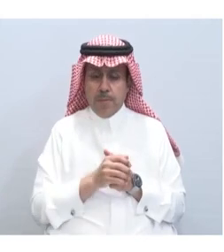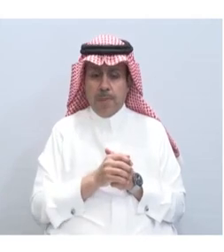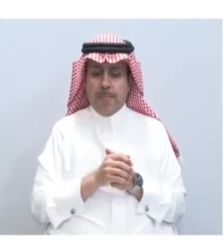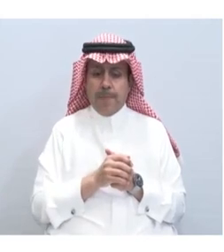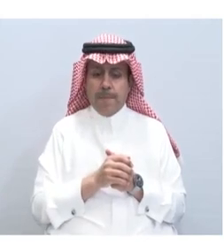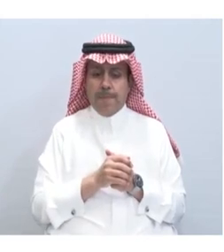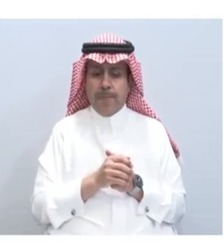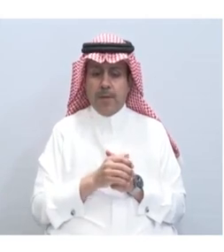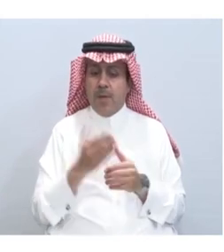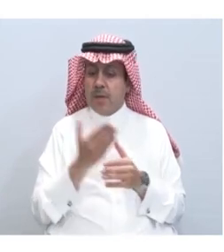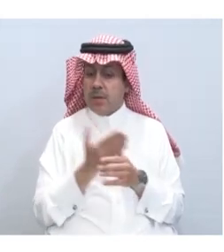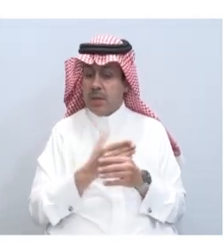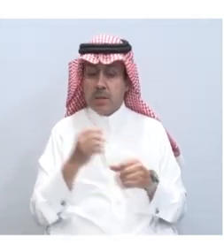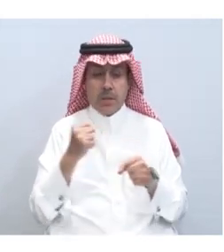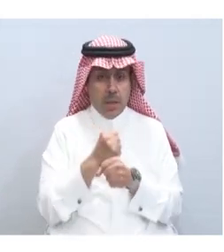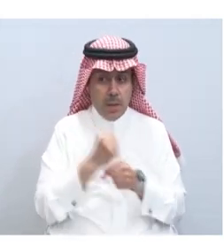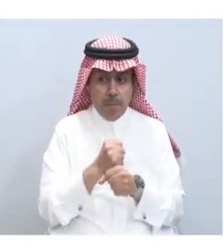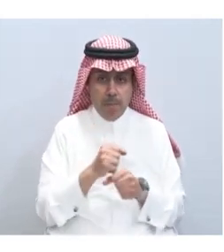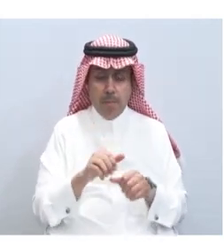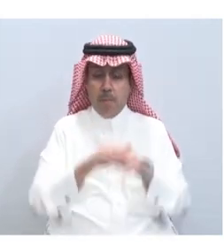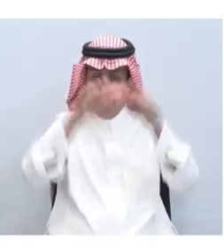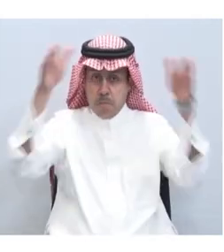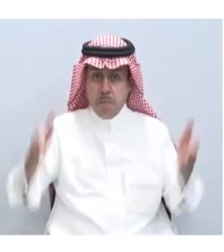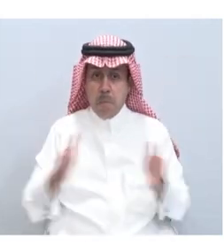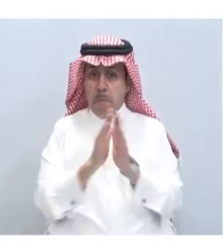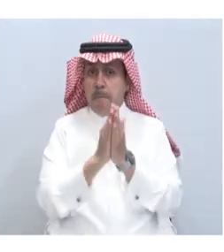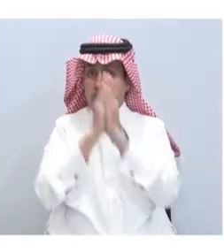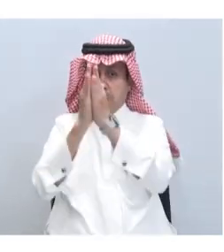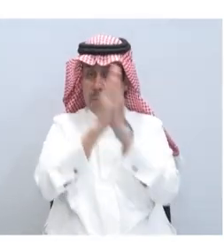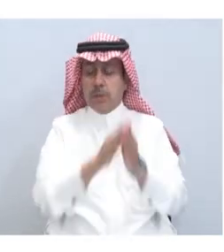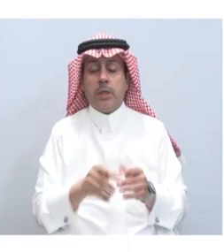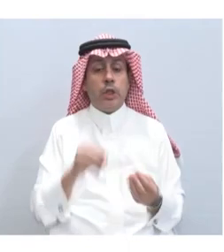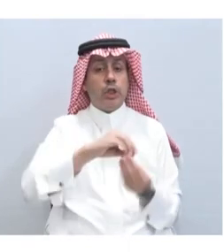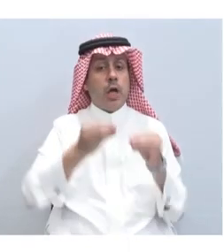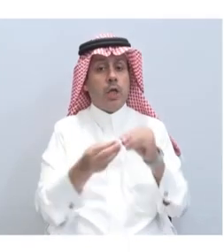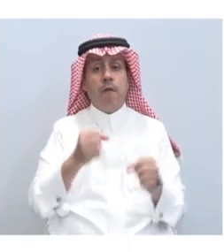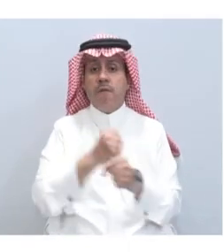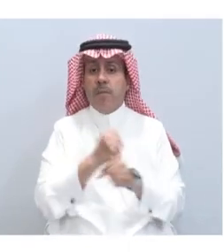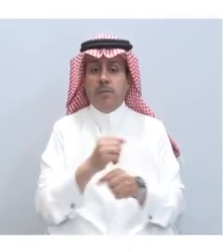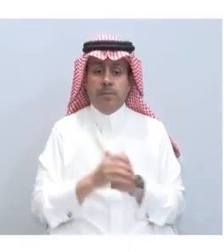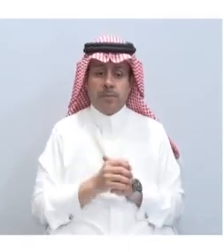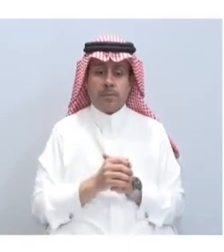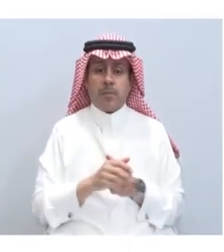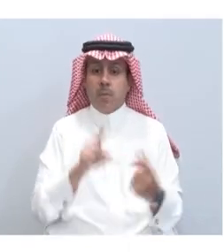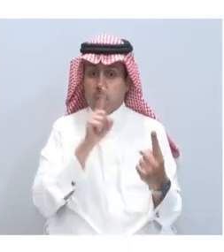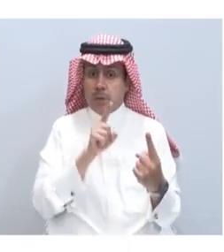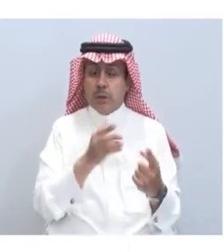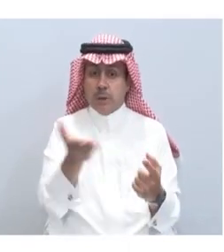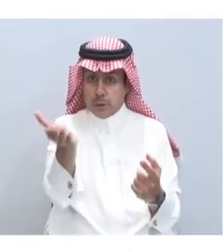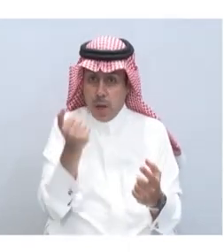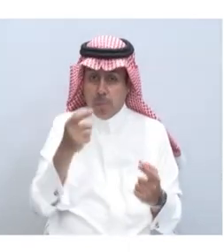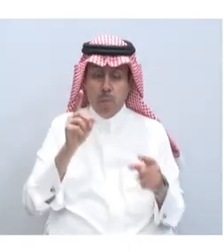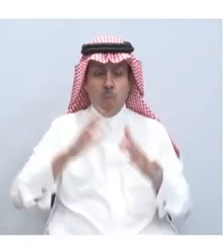ايضا لماذا تستخدم المكتبات ومراكز المعلومات التقنيه في اعمالها لمواجهه الطلب